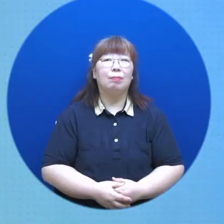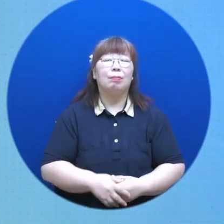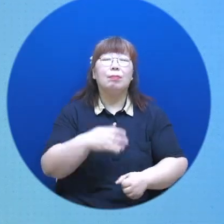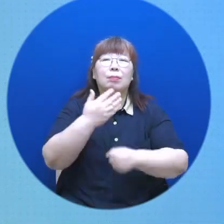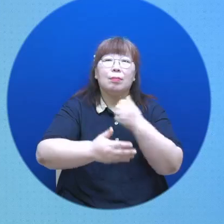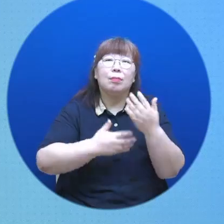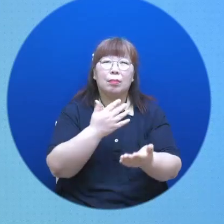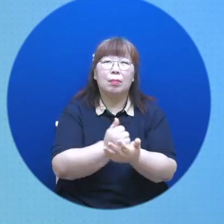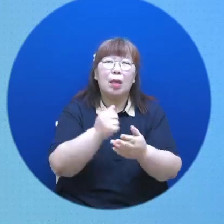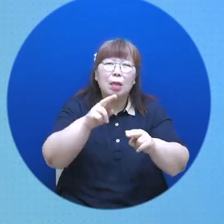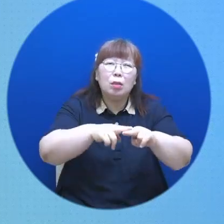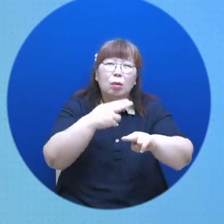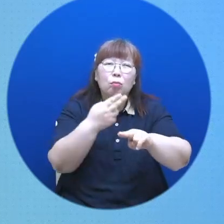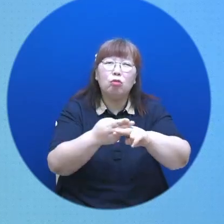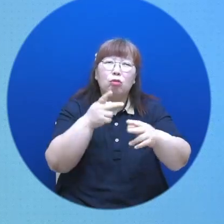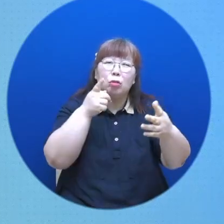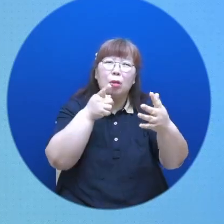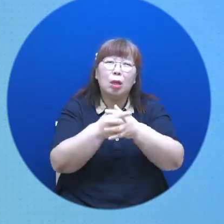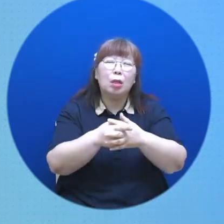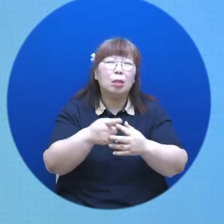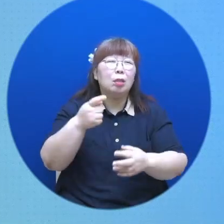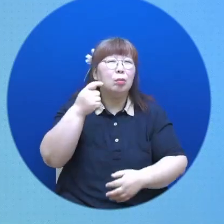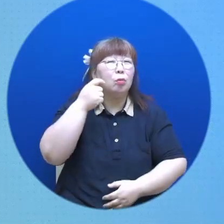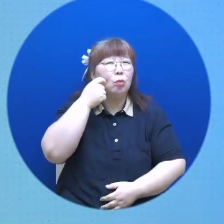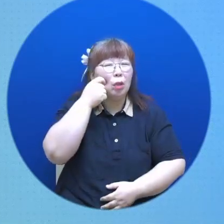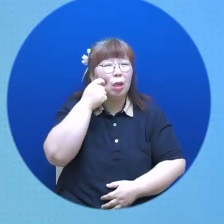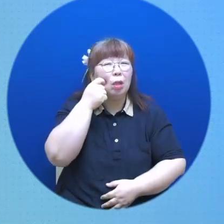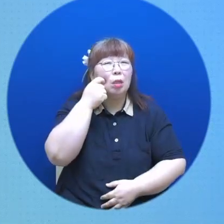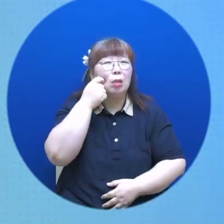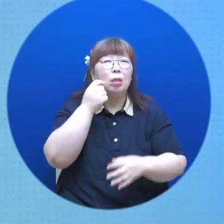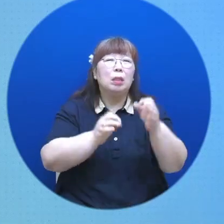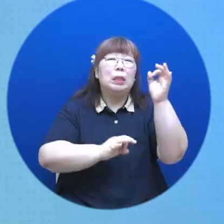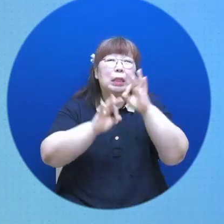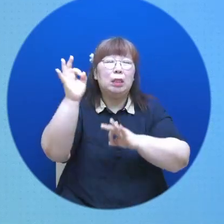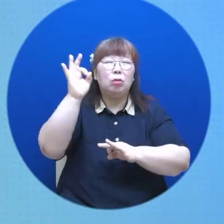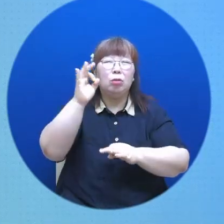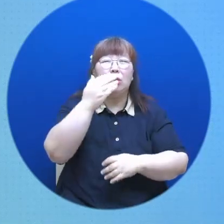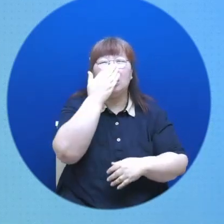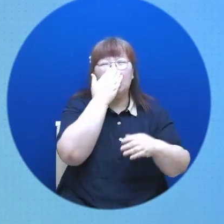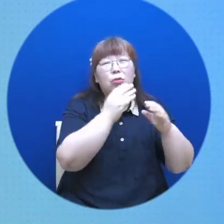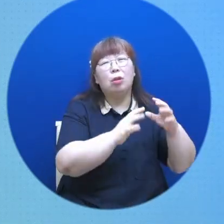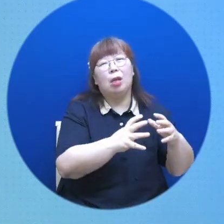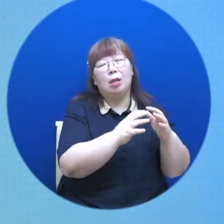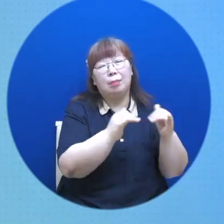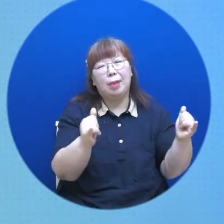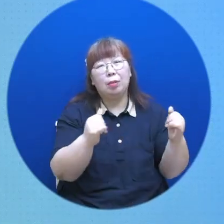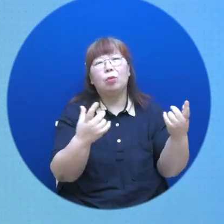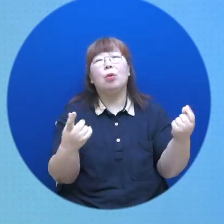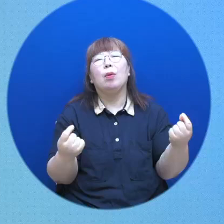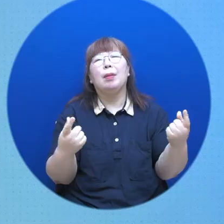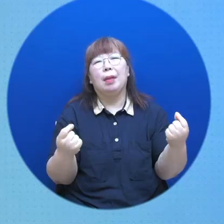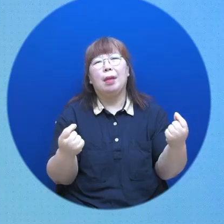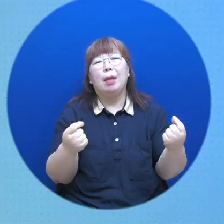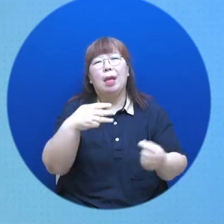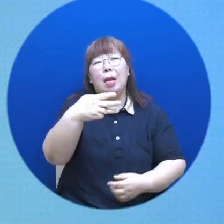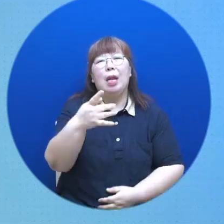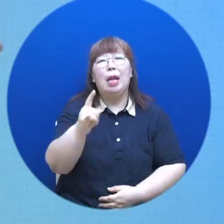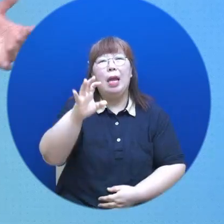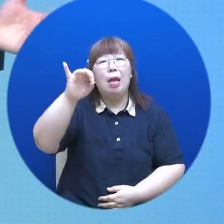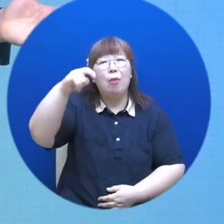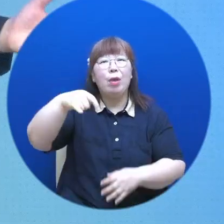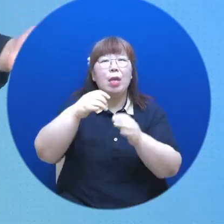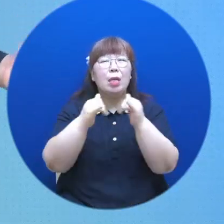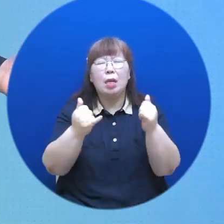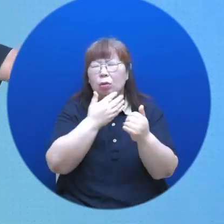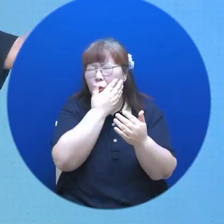하나님의 선물을 알아보지 못하는 실수를 이스라엘 백성들도 동일하게 하고 있었습니다. 레위인이라는